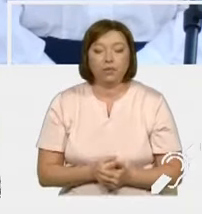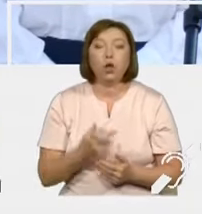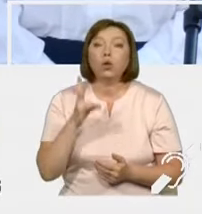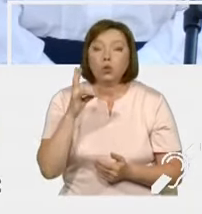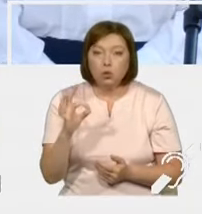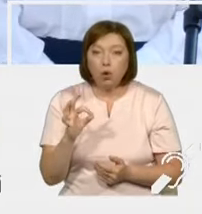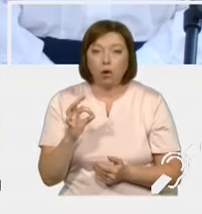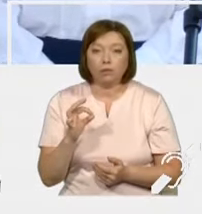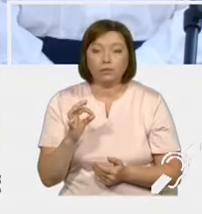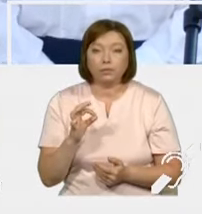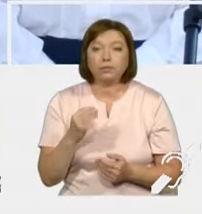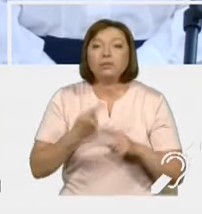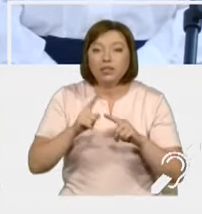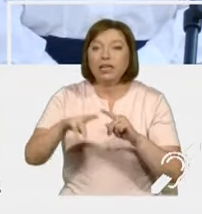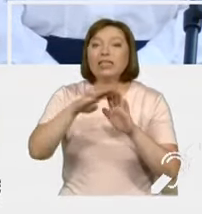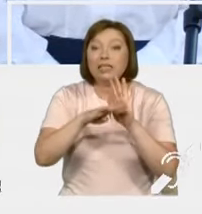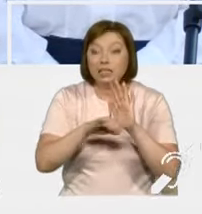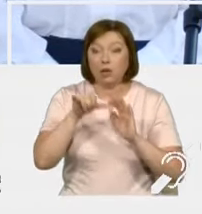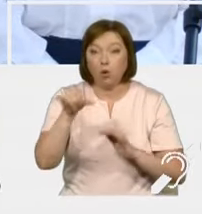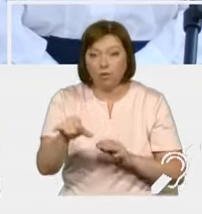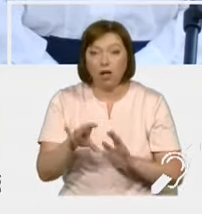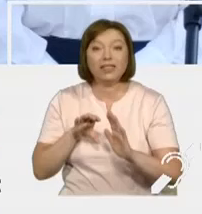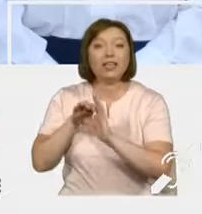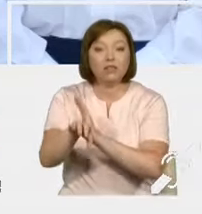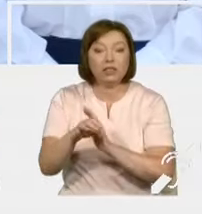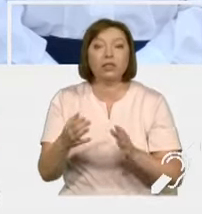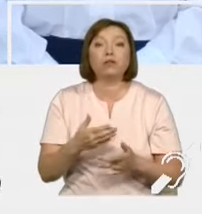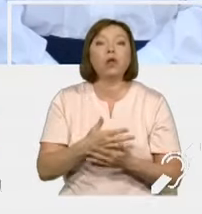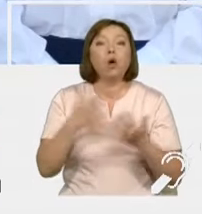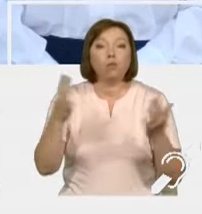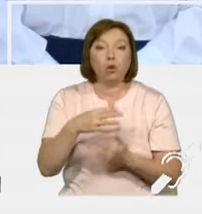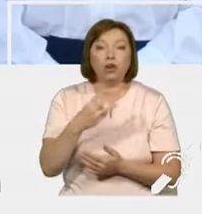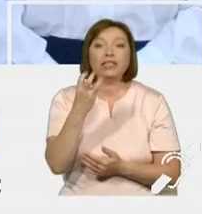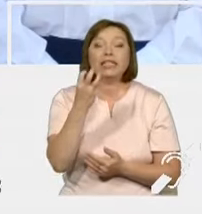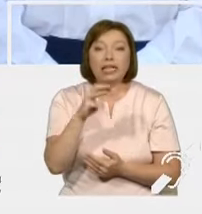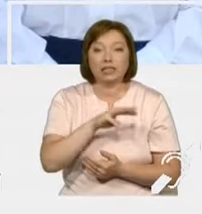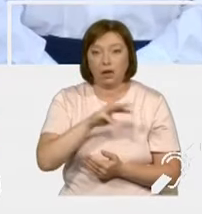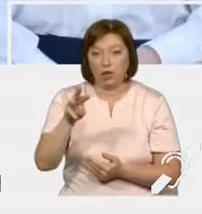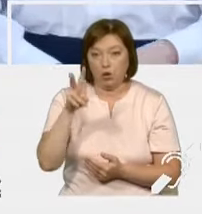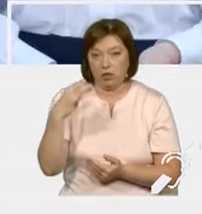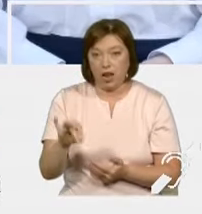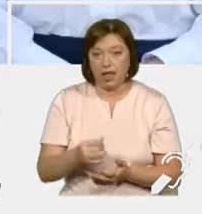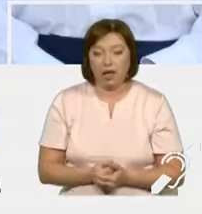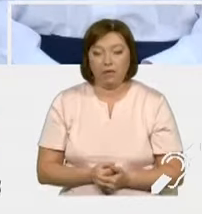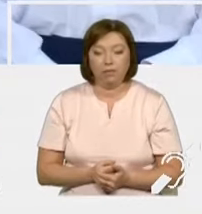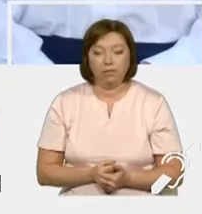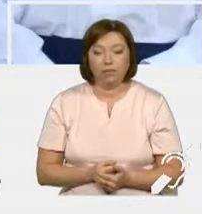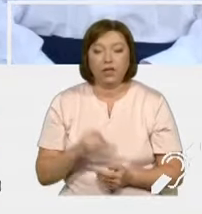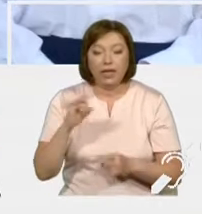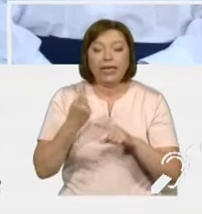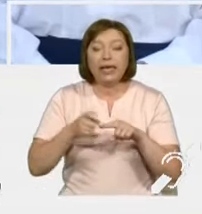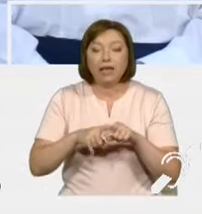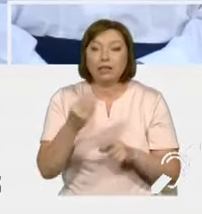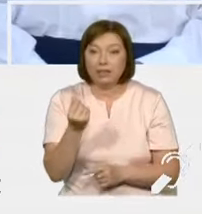Doar în sistemul dumneavoastră s-au investit peste 300 de milioane de lei și